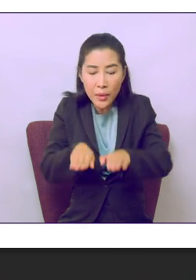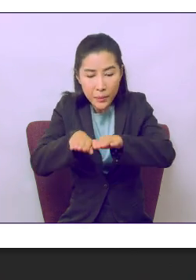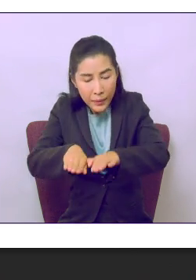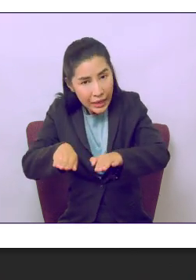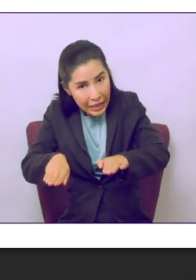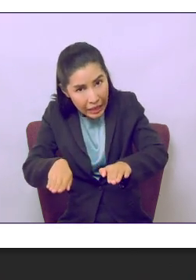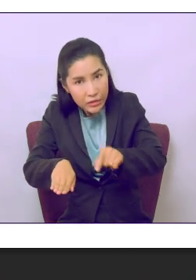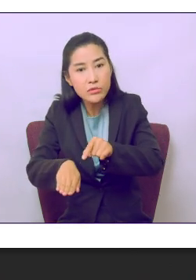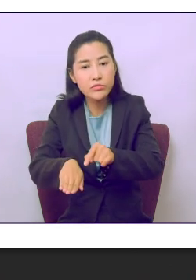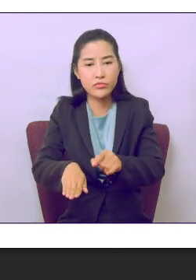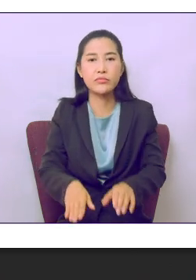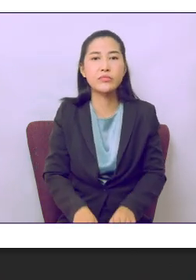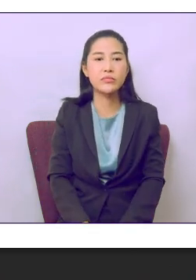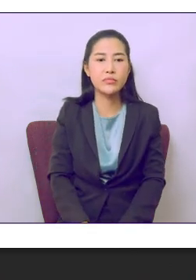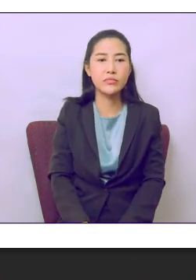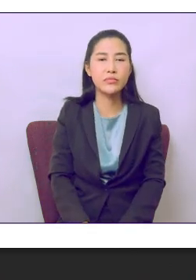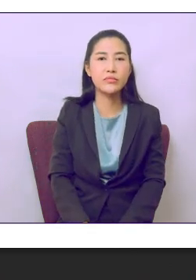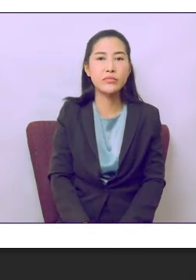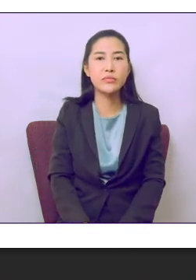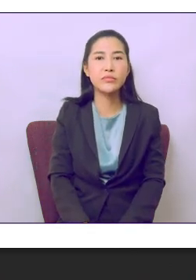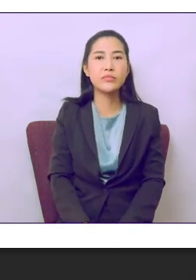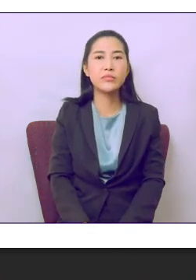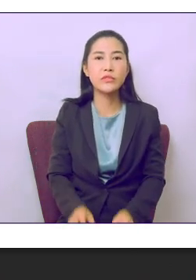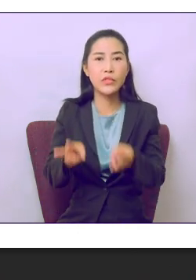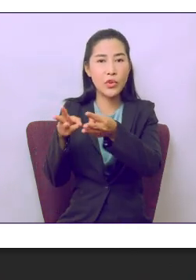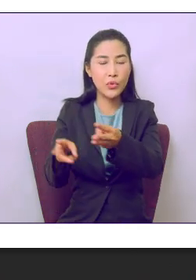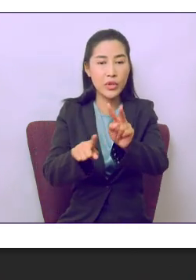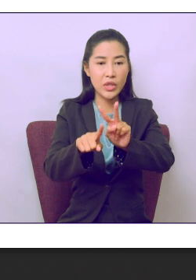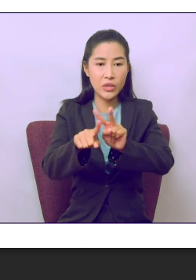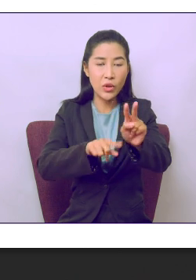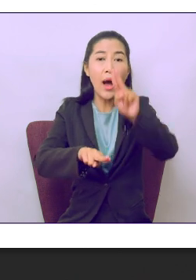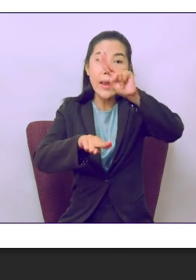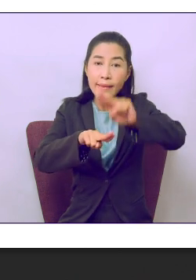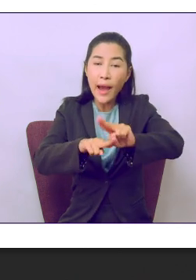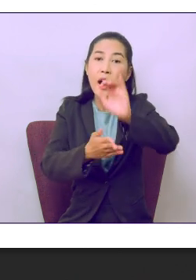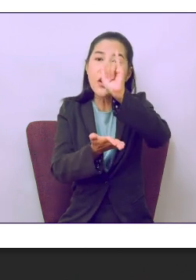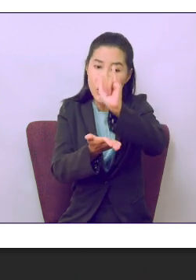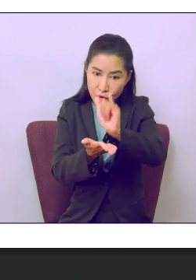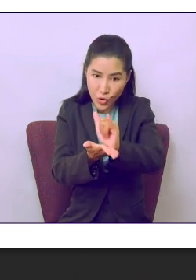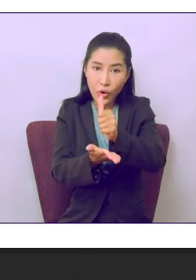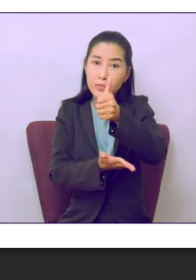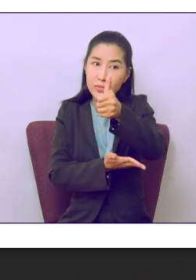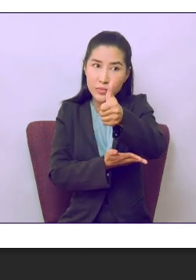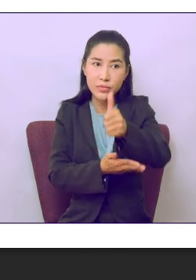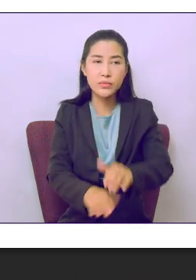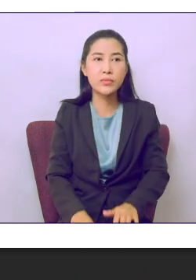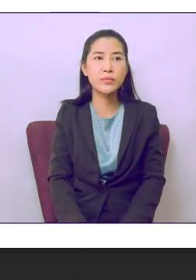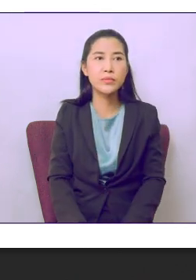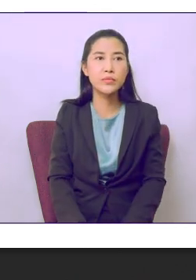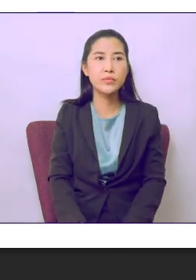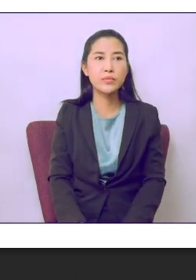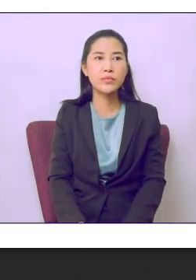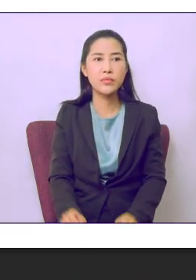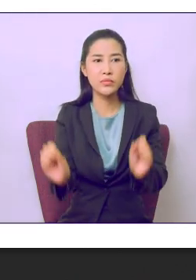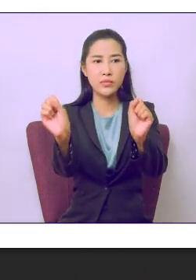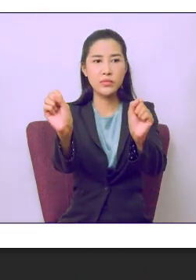ครับอ่ะท่าต่อไปนะครับจะเป็นท่านั่งหรือท่านอนก็ได้นะ 2ท่านี้นะครับอันเนี้ยหมุนเข้าหมุน